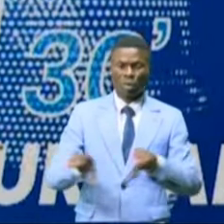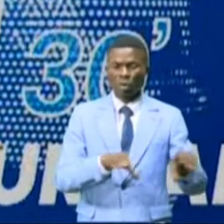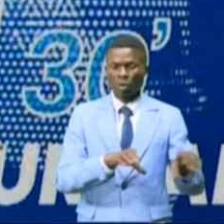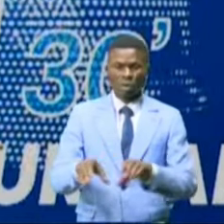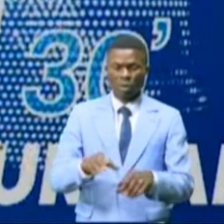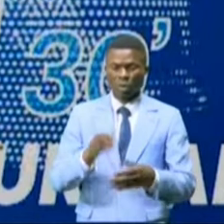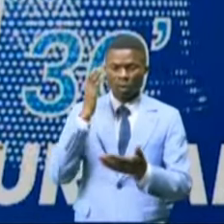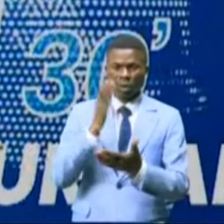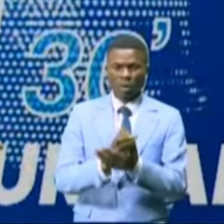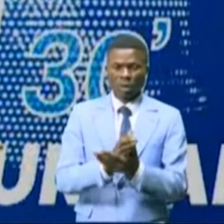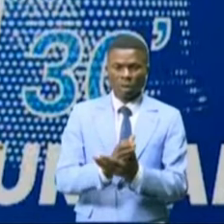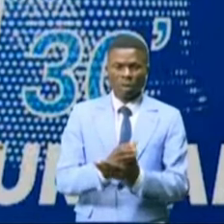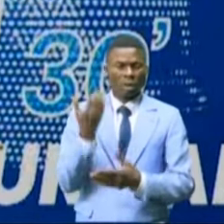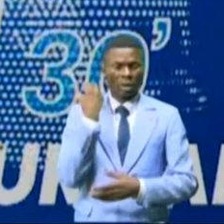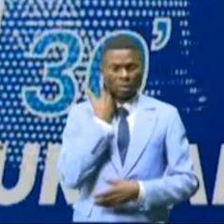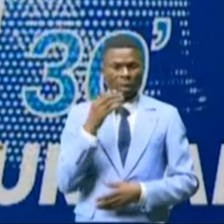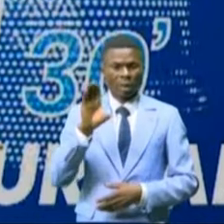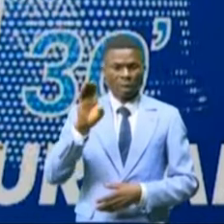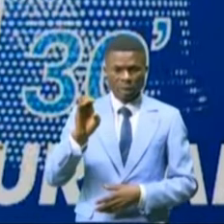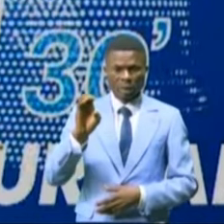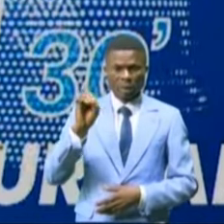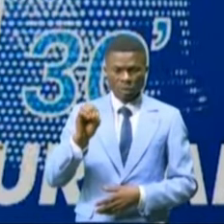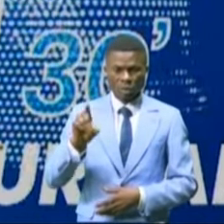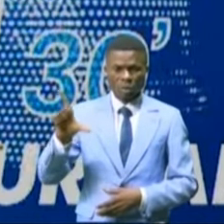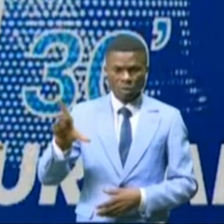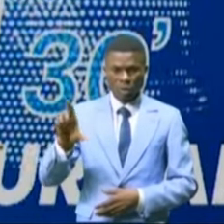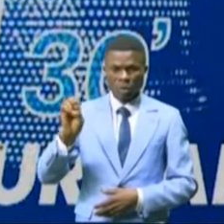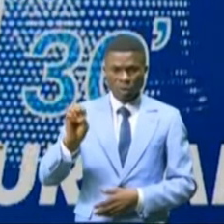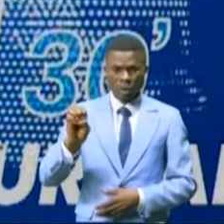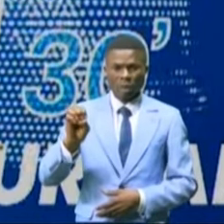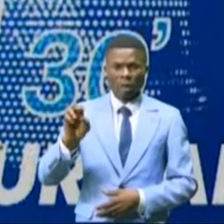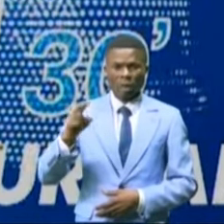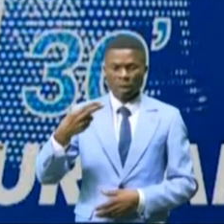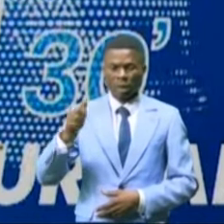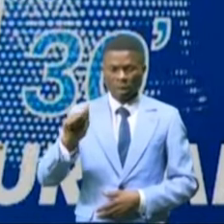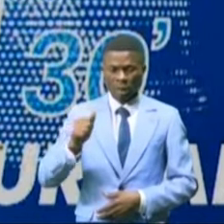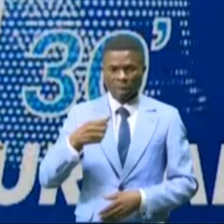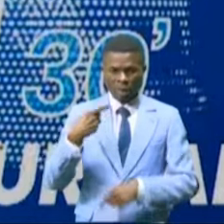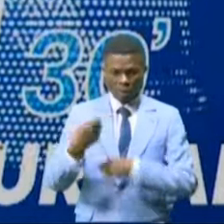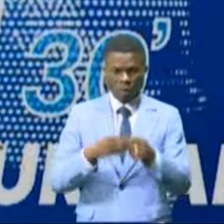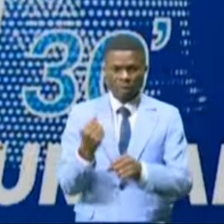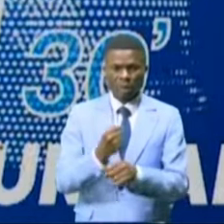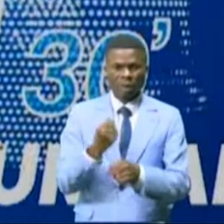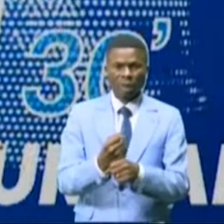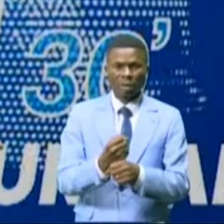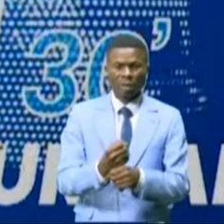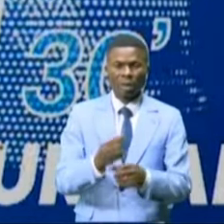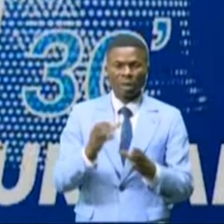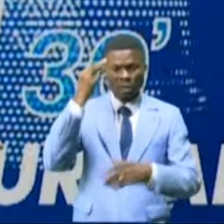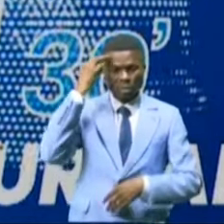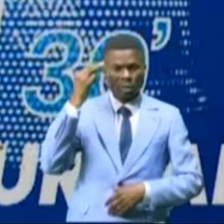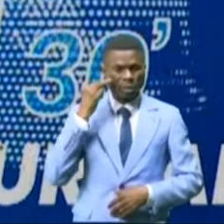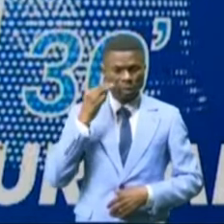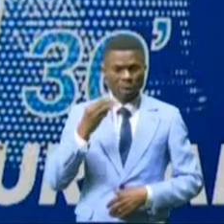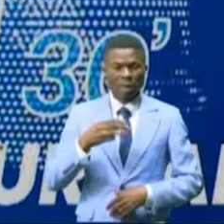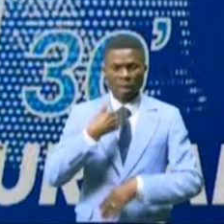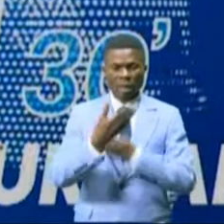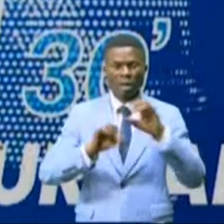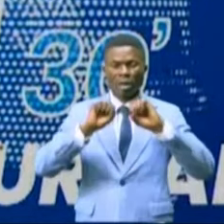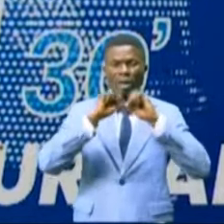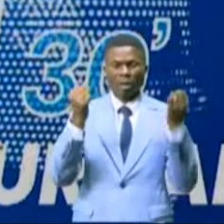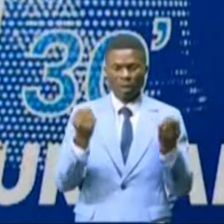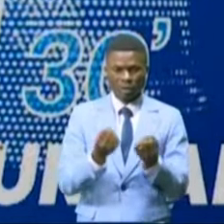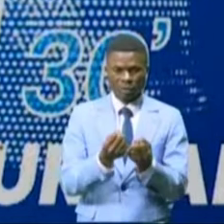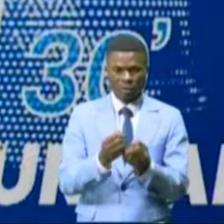multisectoriel de lutte contre le choléra et autres maladies diarrhéiques. Le coup d'envoi des travaux a été donné par le ministre des Affaires sociales,